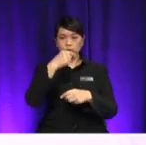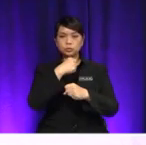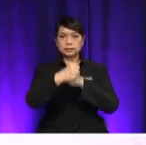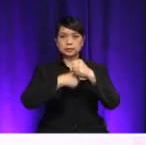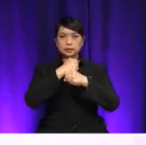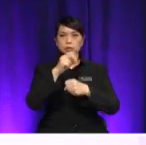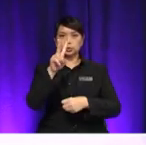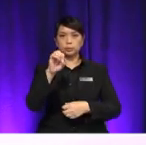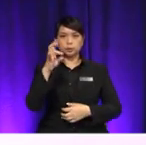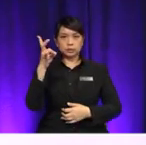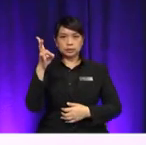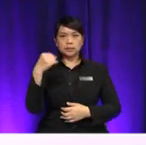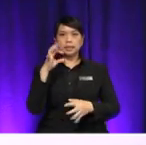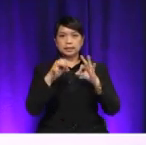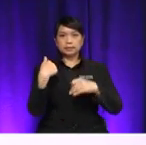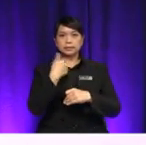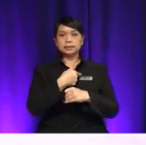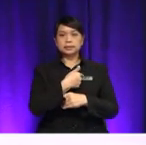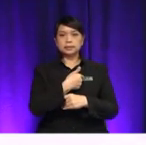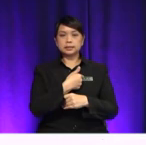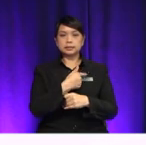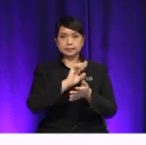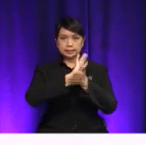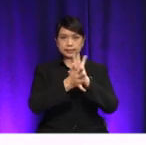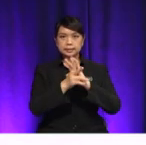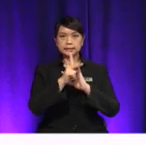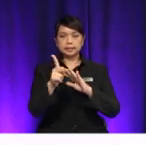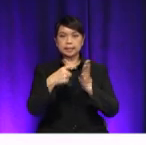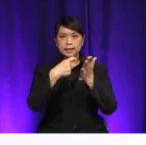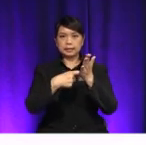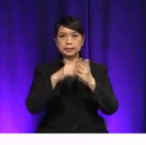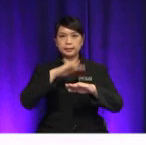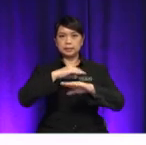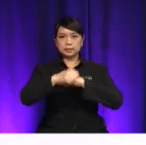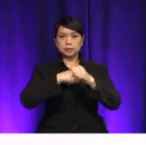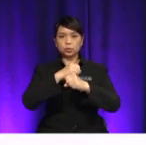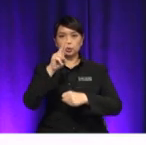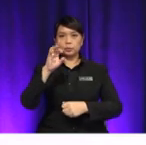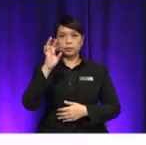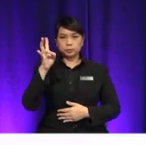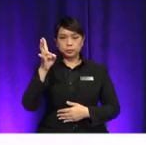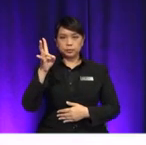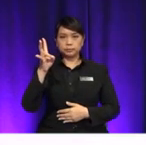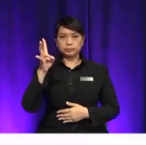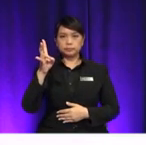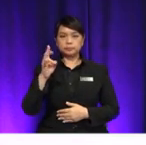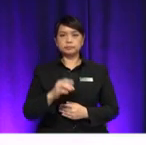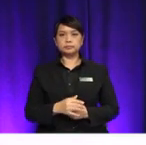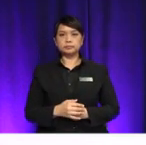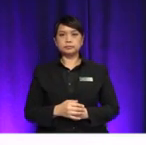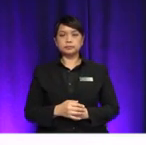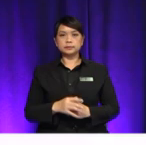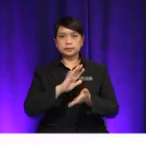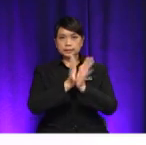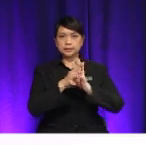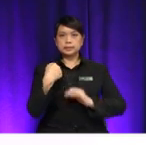pada tahun 2017 kalau kita pecahkan kita jadikan harga pada tahun 2017 nih sebagai subjek maka kita